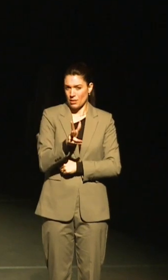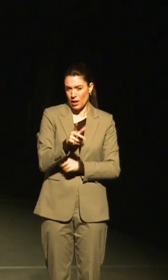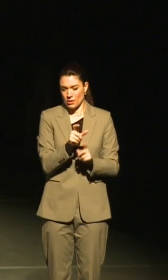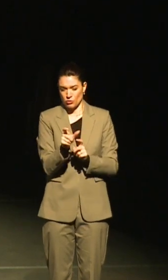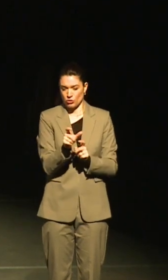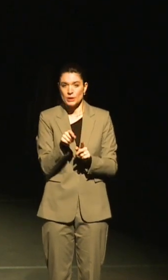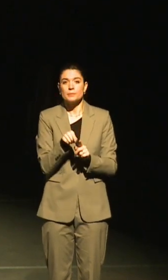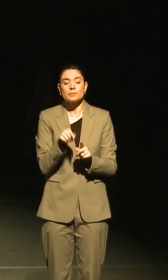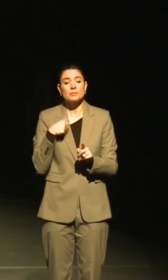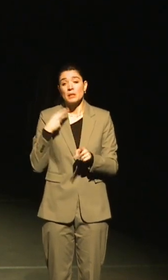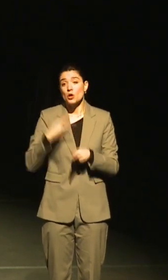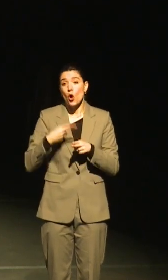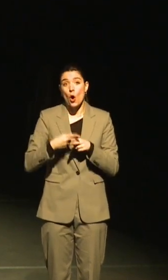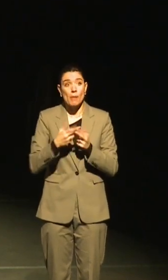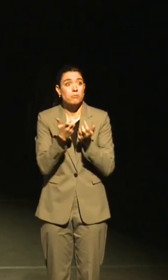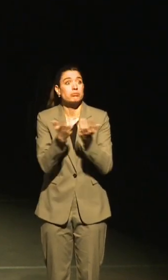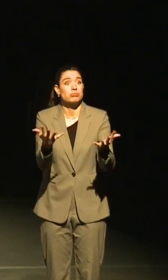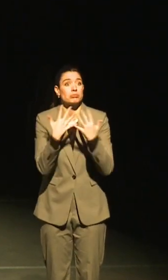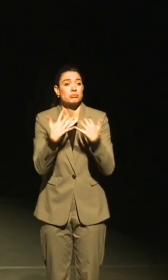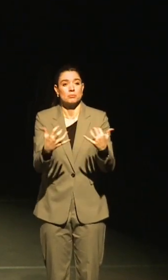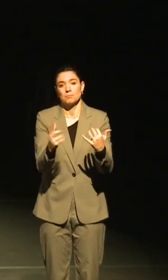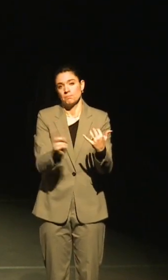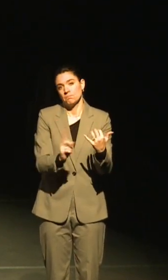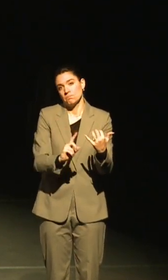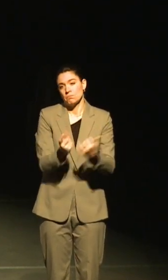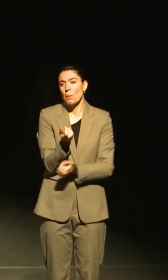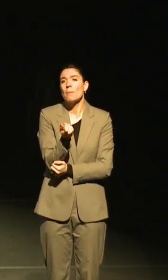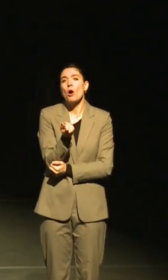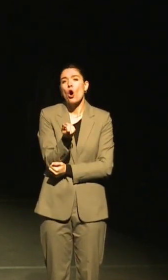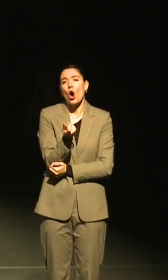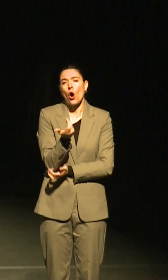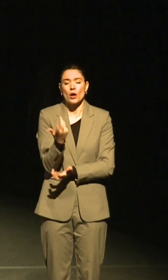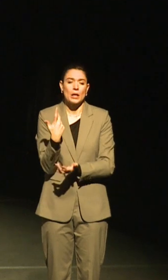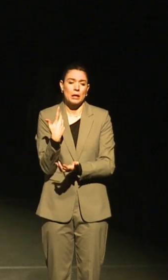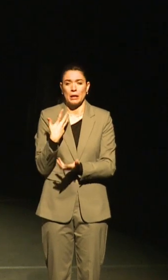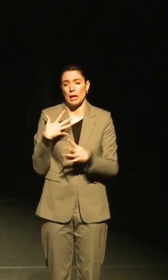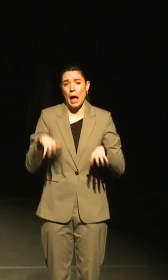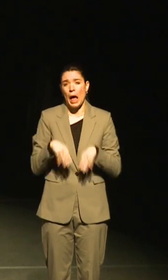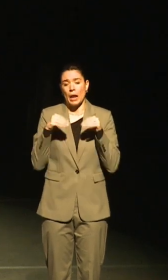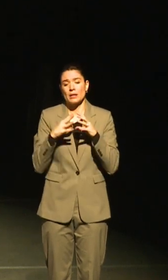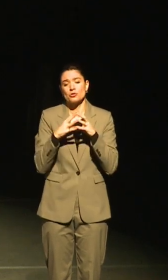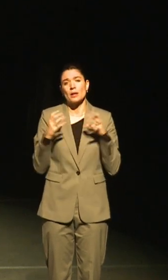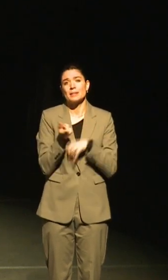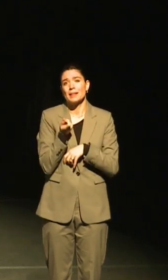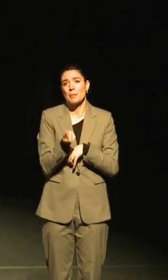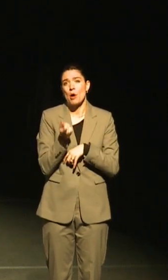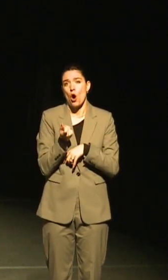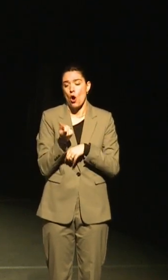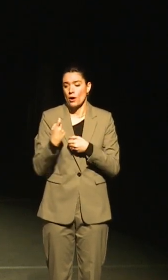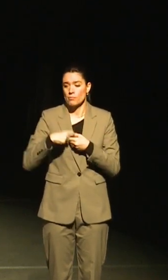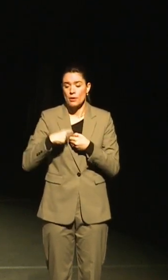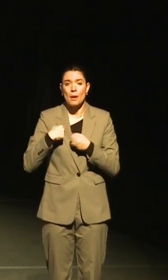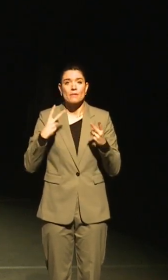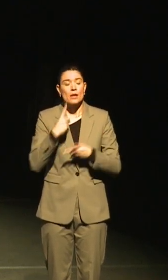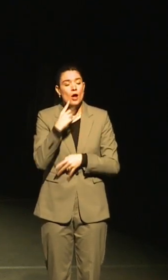eravamo pochi a Roma si trovavamo Insomma con le poche aziende che al tempo avevano aderito appunto parts fu la presenza di Paolo